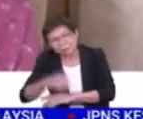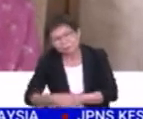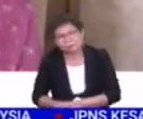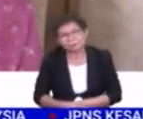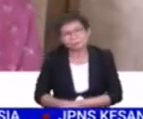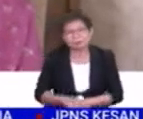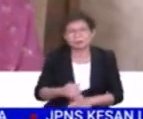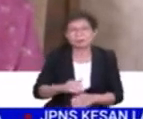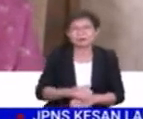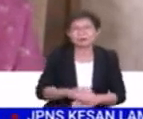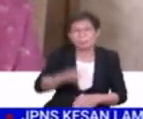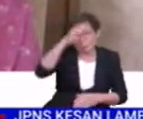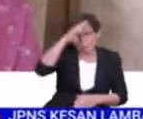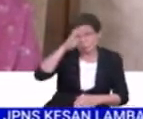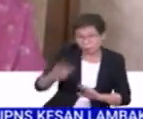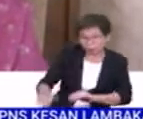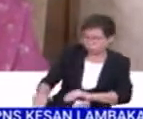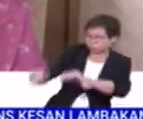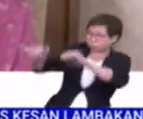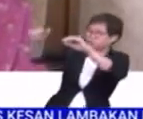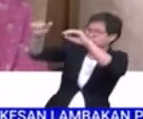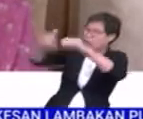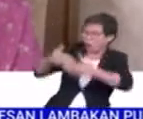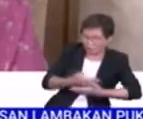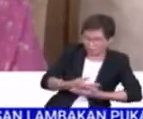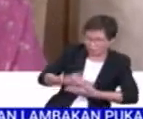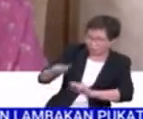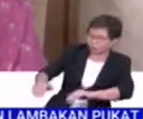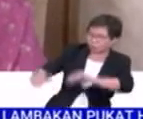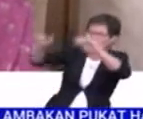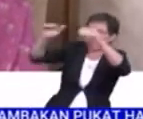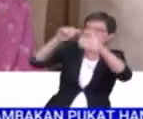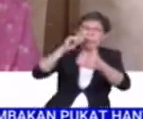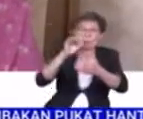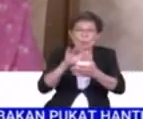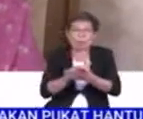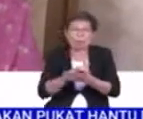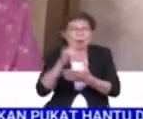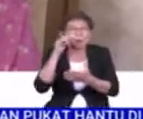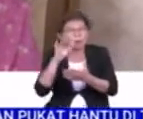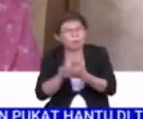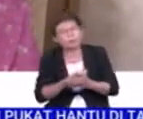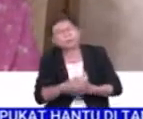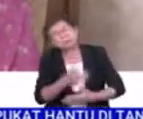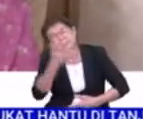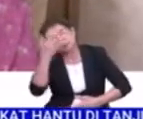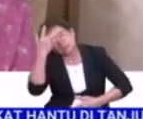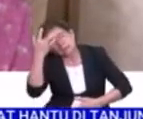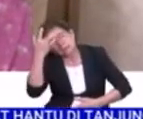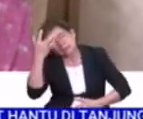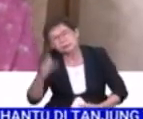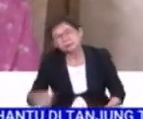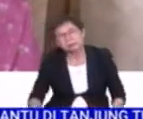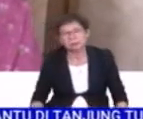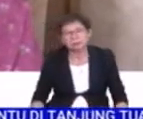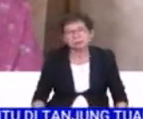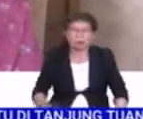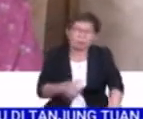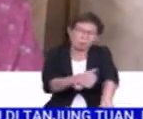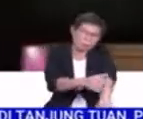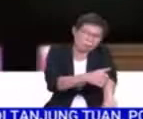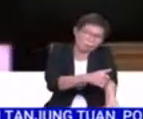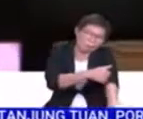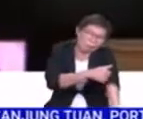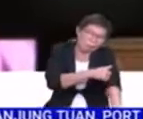jadi membesarkan anak-anak lepas tu istri bulat Aceh Hai macem2 pengumumannya